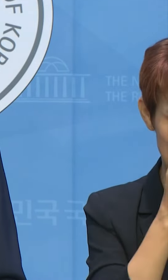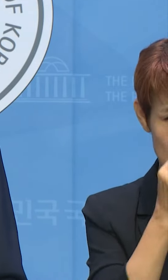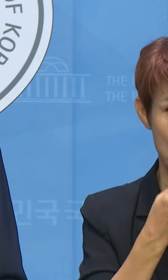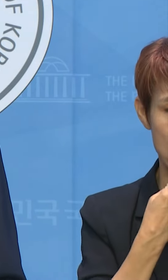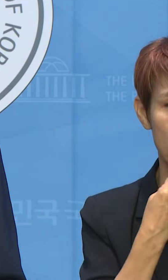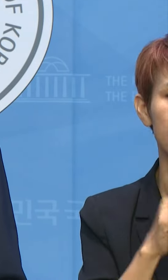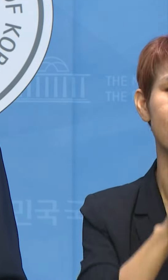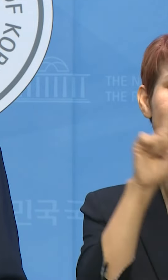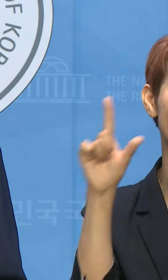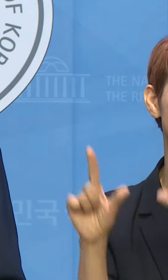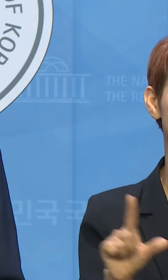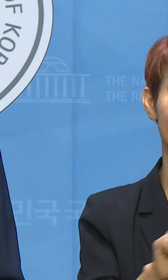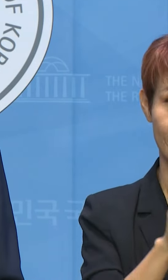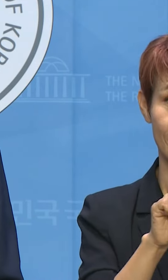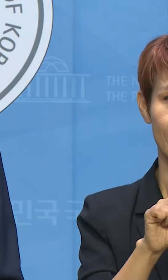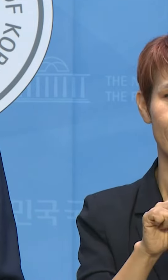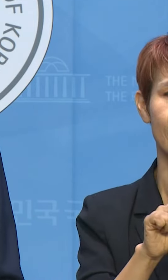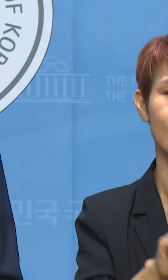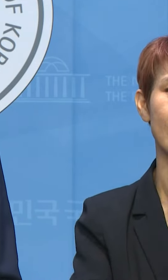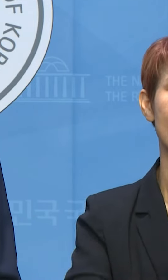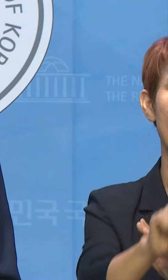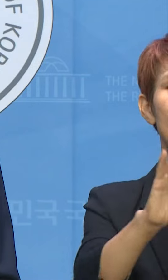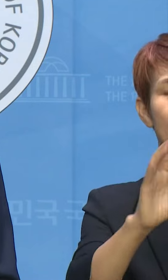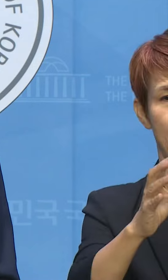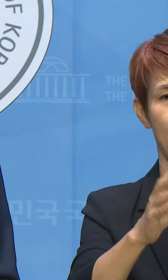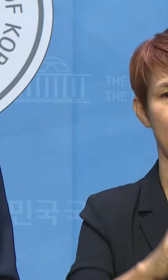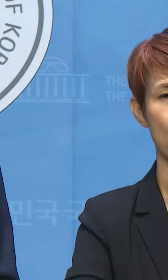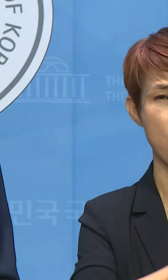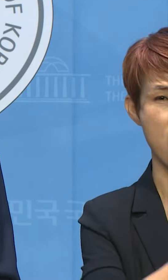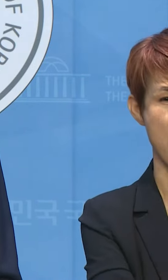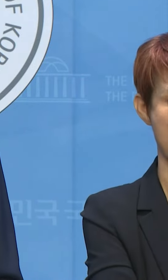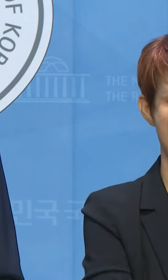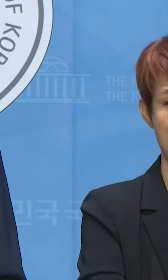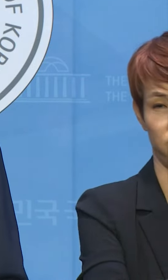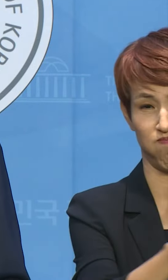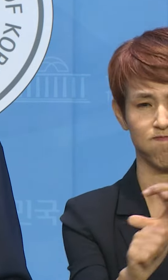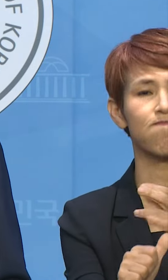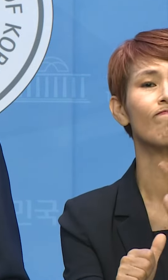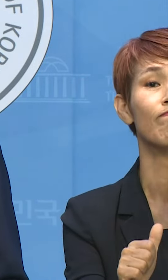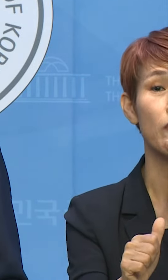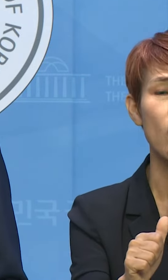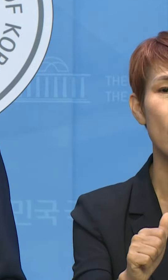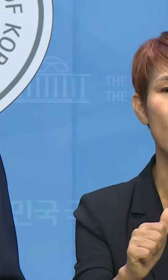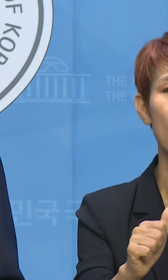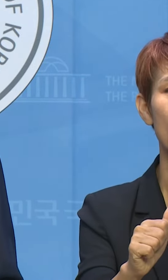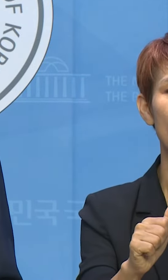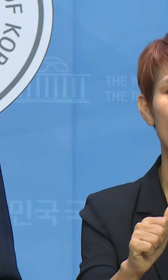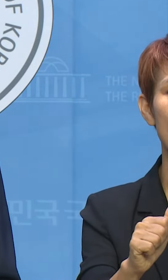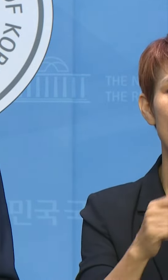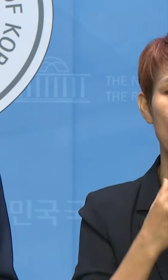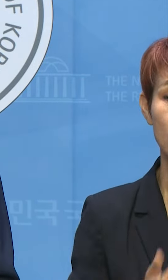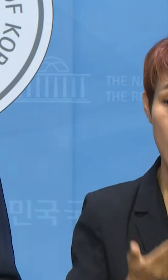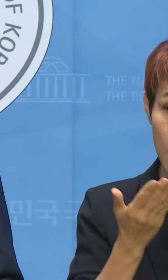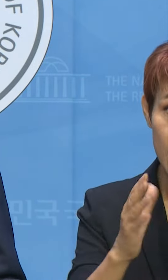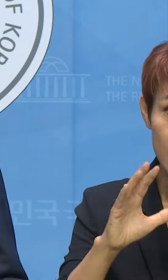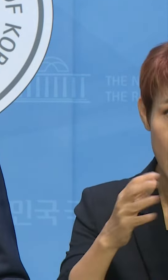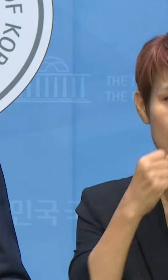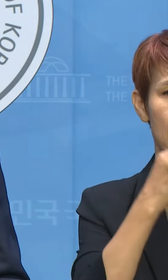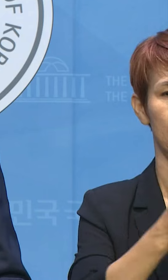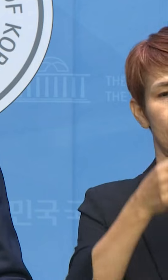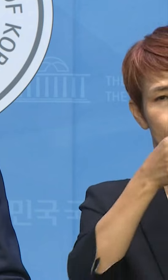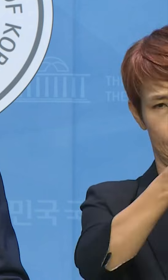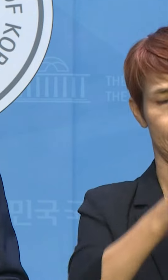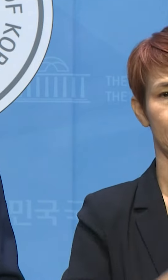보고 누리는 사 진국 권력이 국민에게 군림하지 않고 제대로 봉사하는 나라를